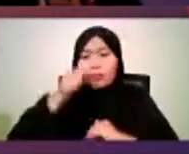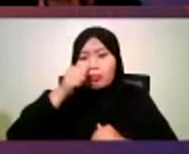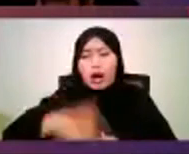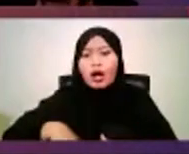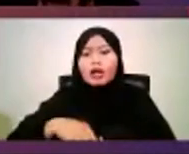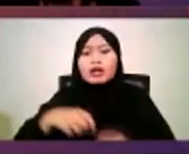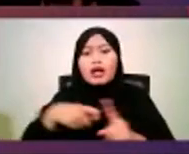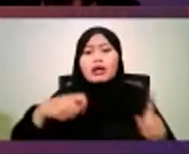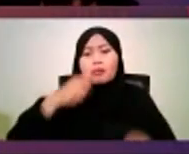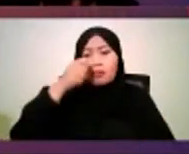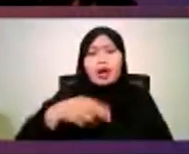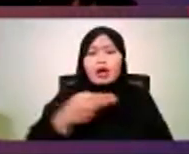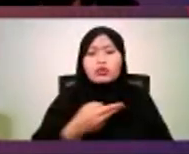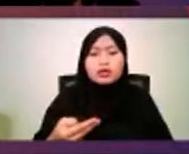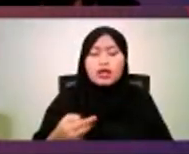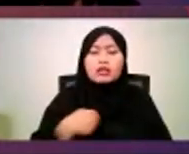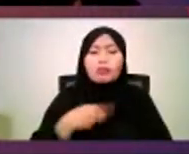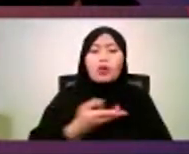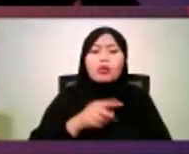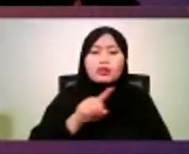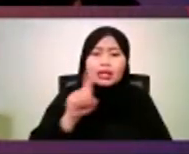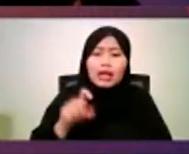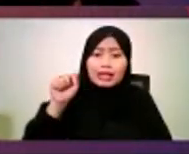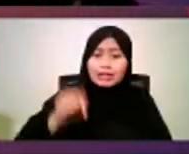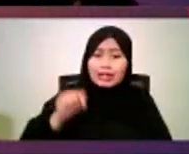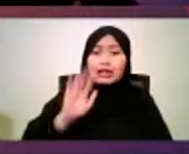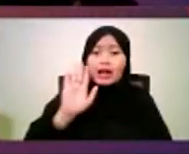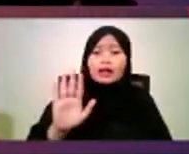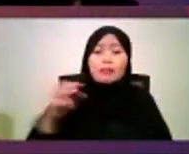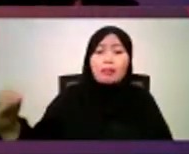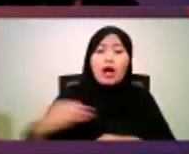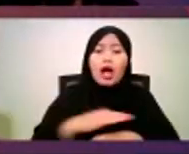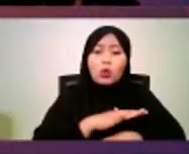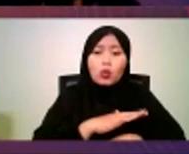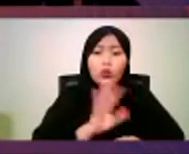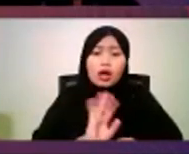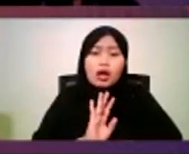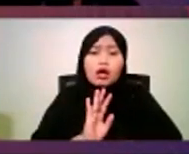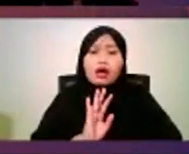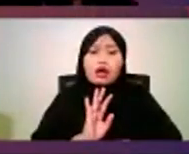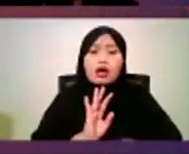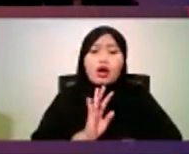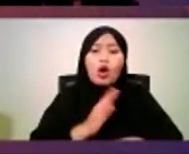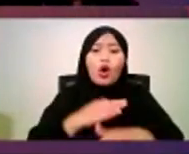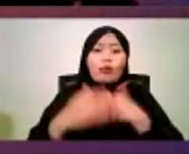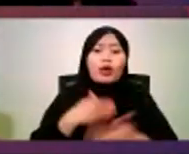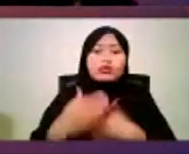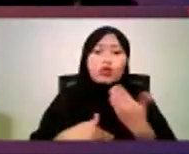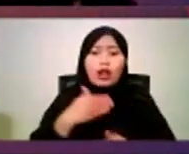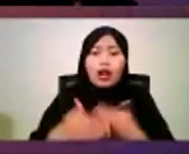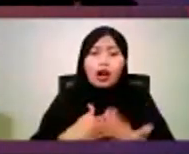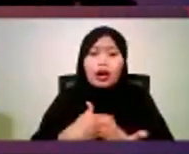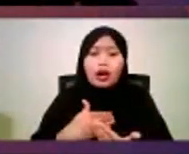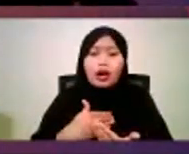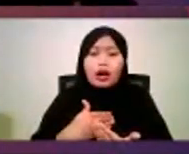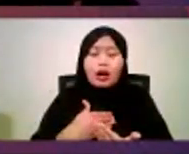ah saya saya ada sedikit pertanyaan Apakah ini nantinya akan berpengaruh kepada operasional dari sektor keuangan terutama perbankan